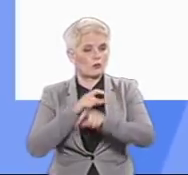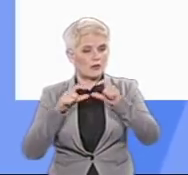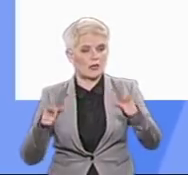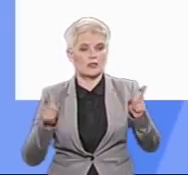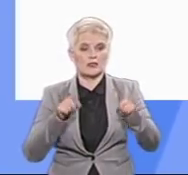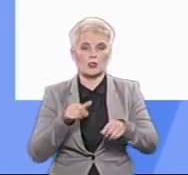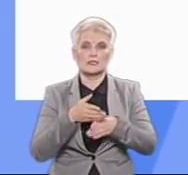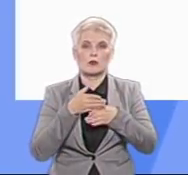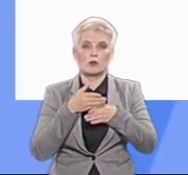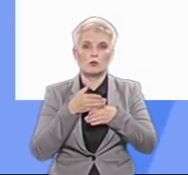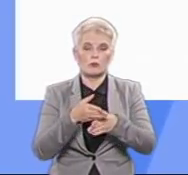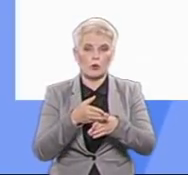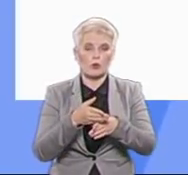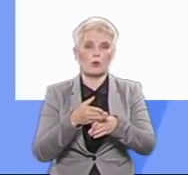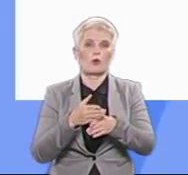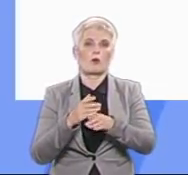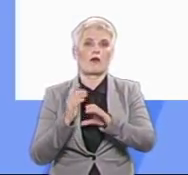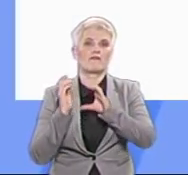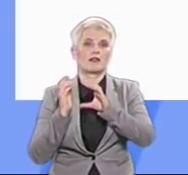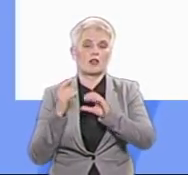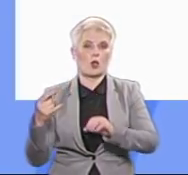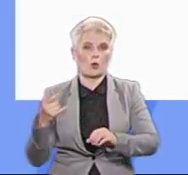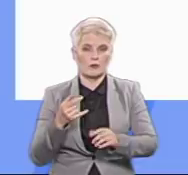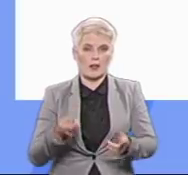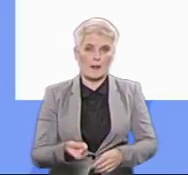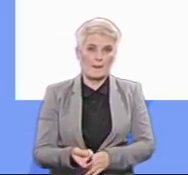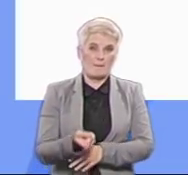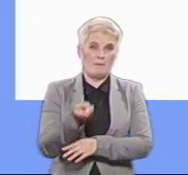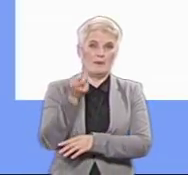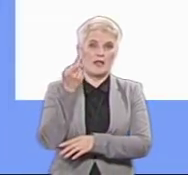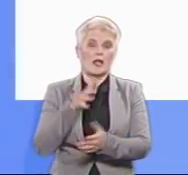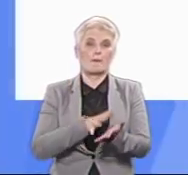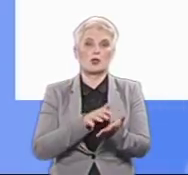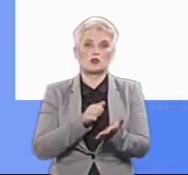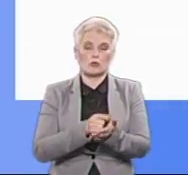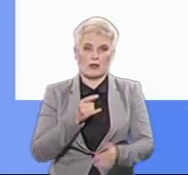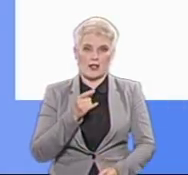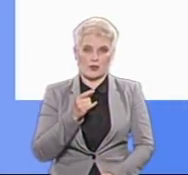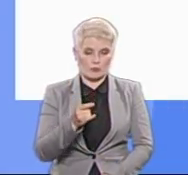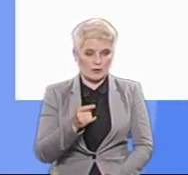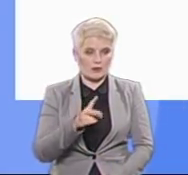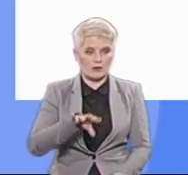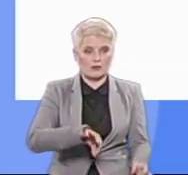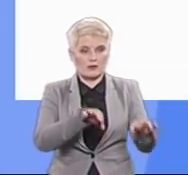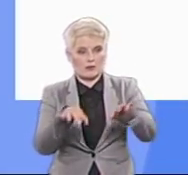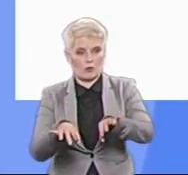за допомогою лебідки від вантажного автомобіля рятувальники підняли з води пошкоджений автомобіль на колеса. Всього до